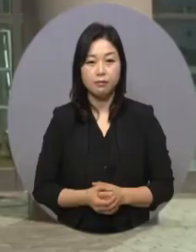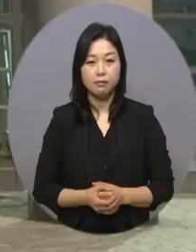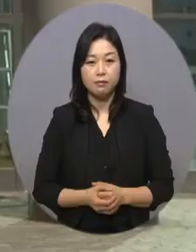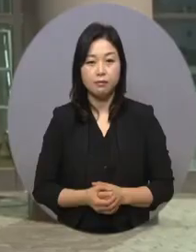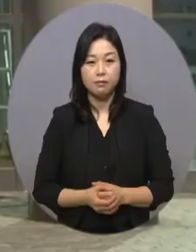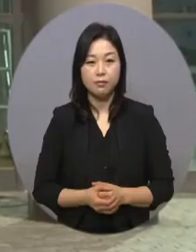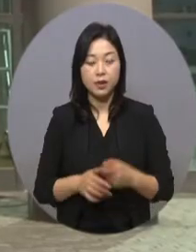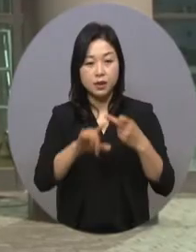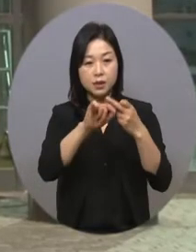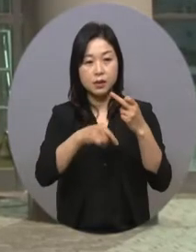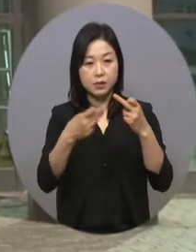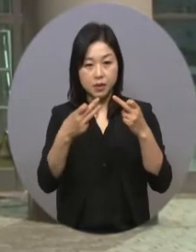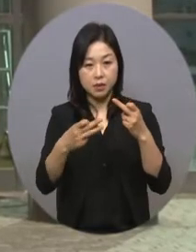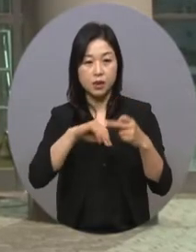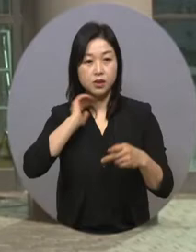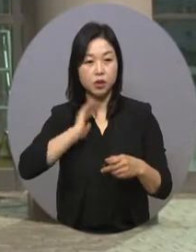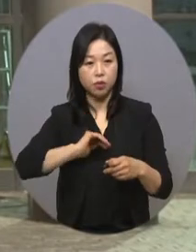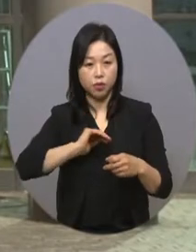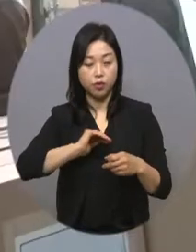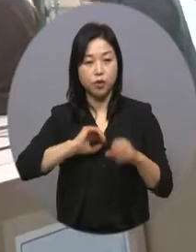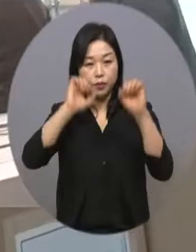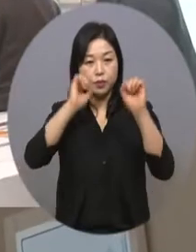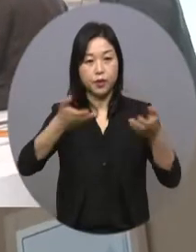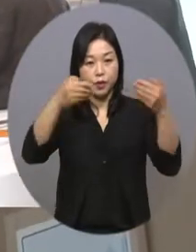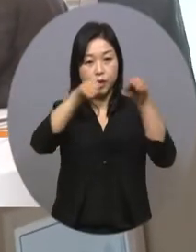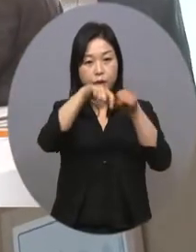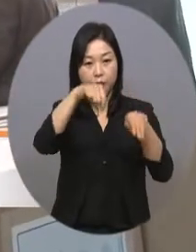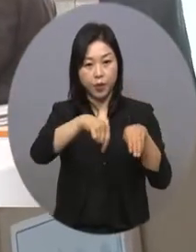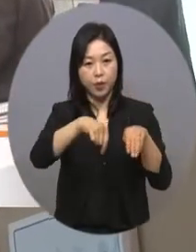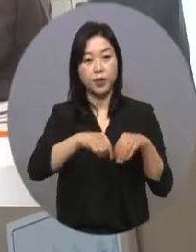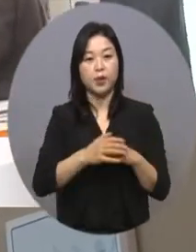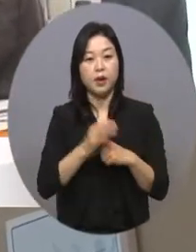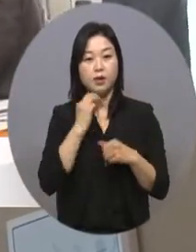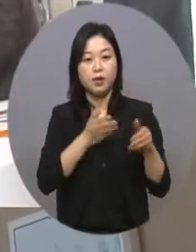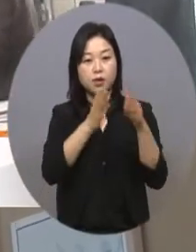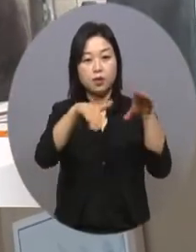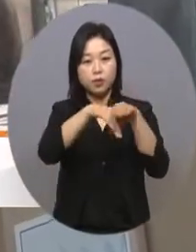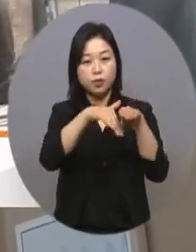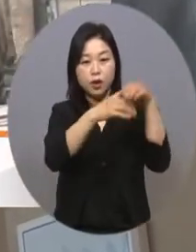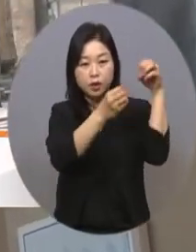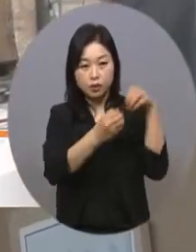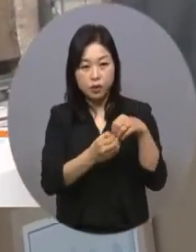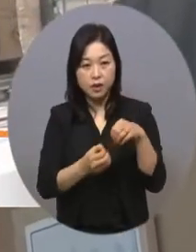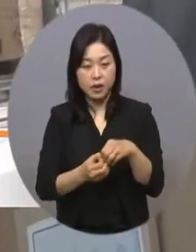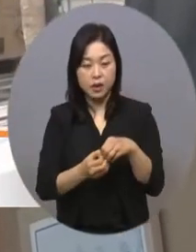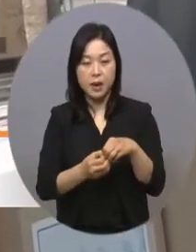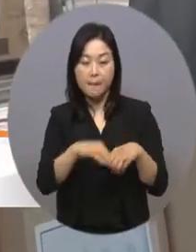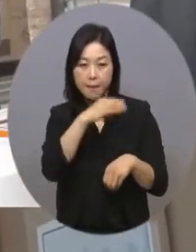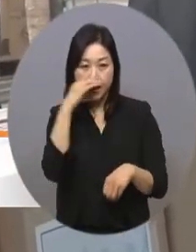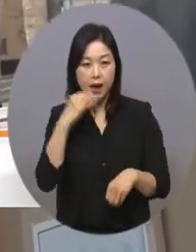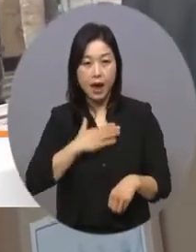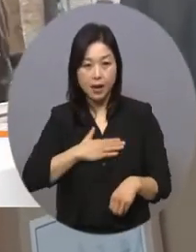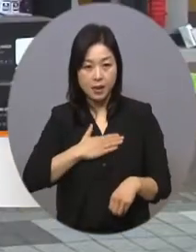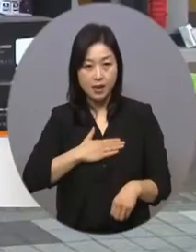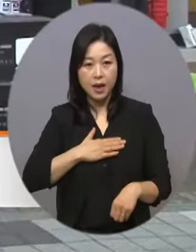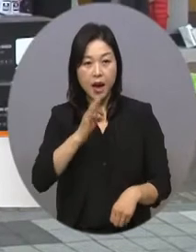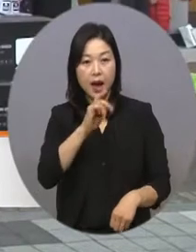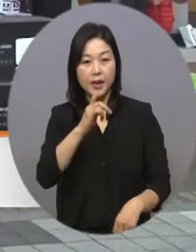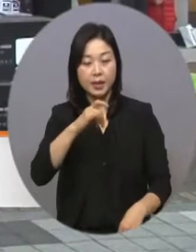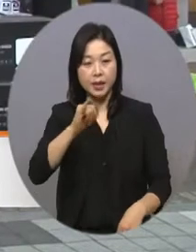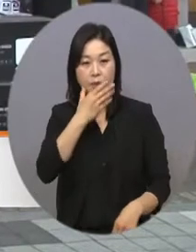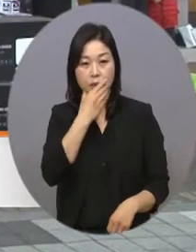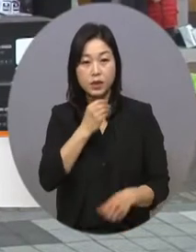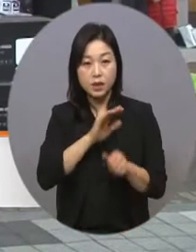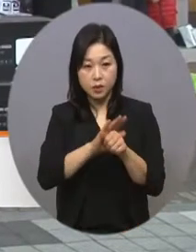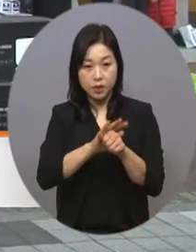지난 13일 의정부 실내체육관 앞 경기문화유산 바로알기 운동본부가 IT복지진흥원의 후원으로